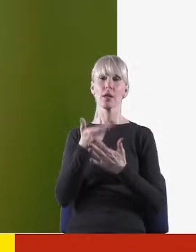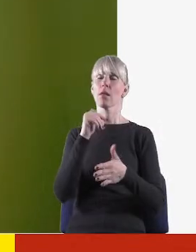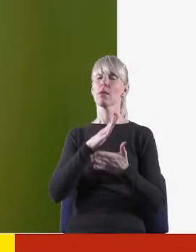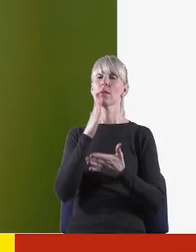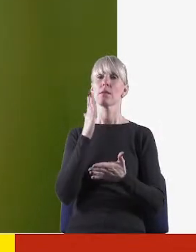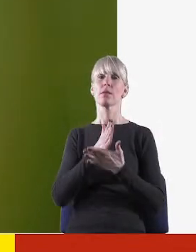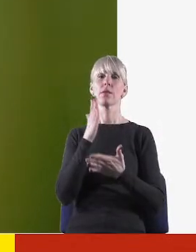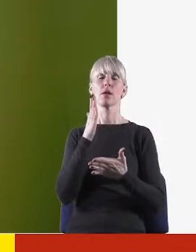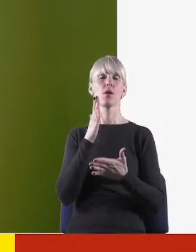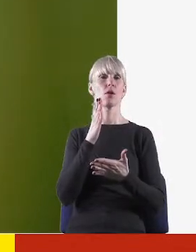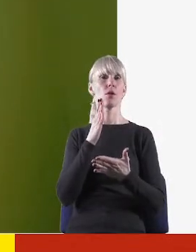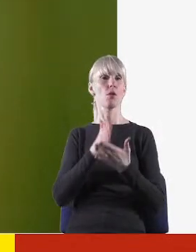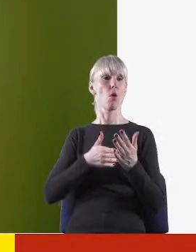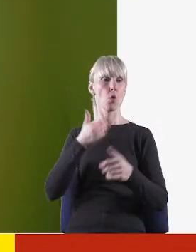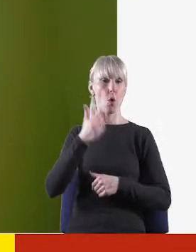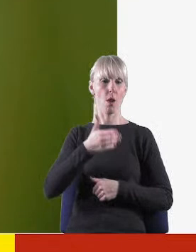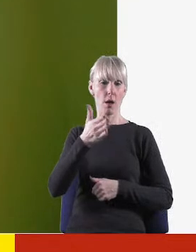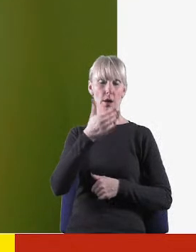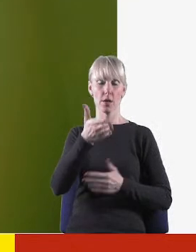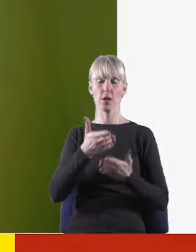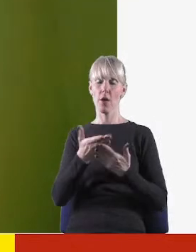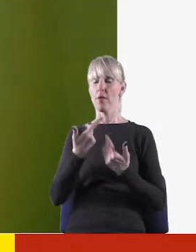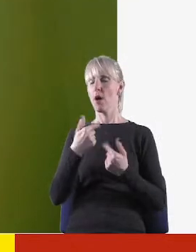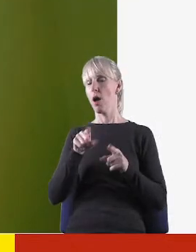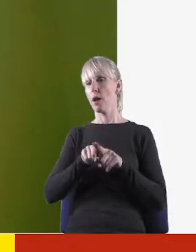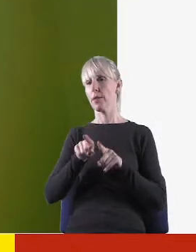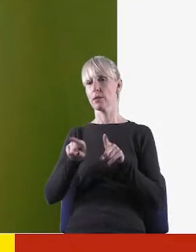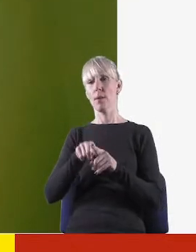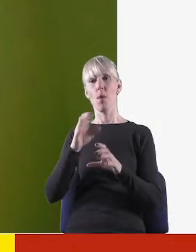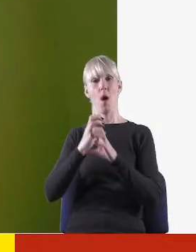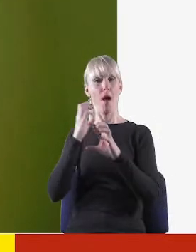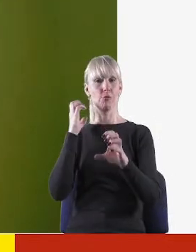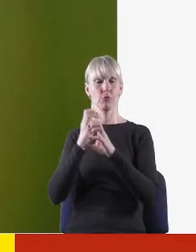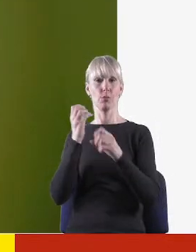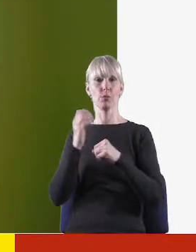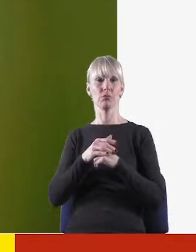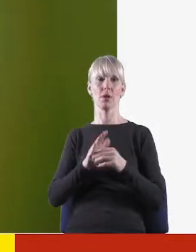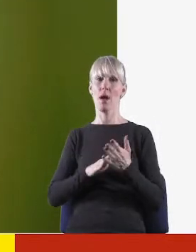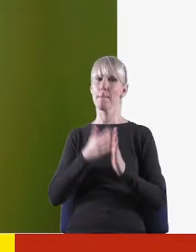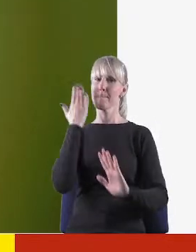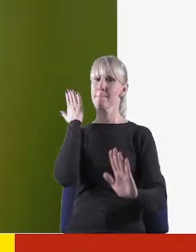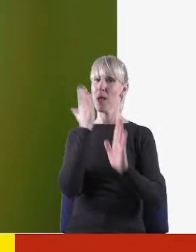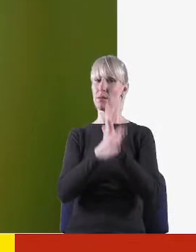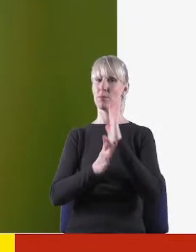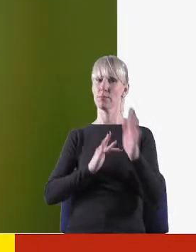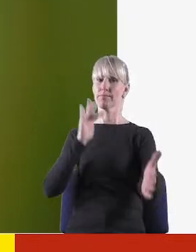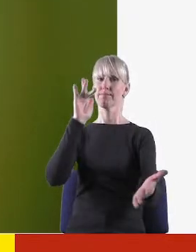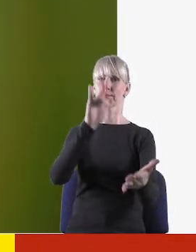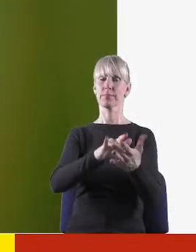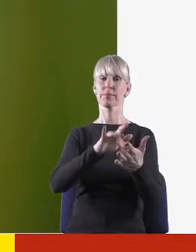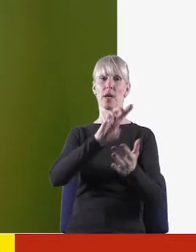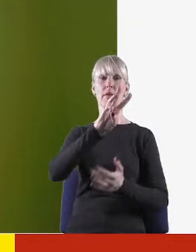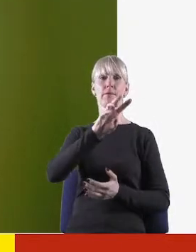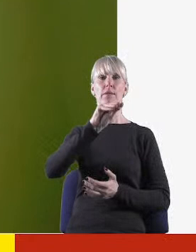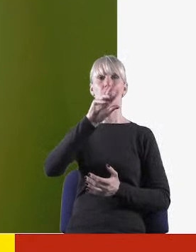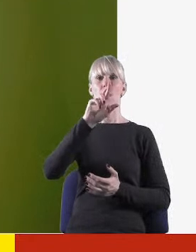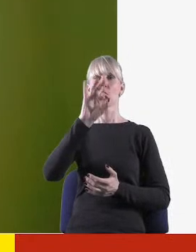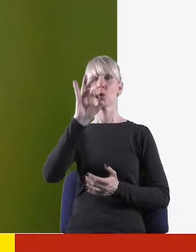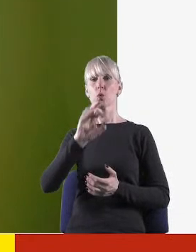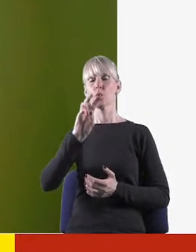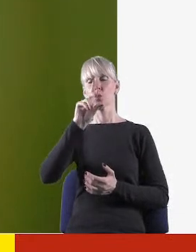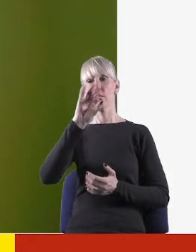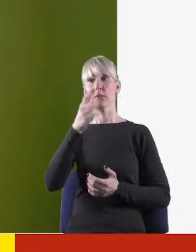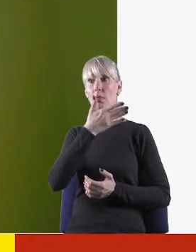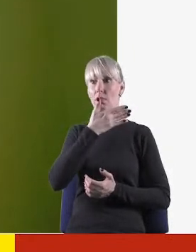również autobusowego. Powiadam, nie sprawdziłam tego, nie miałam okazji sprawdzić, czy jest to rzeczywiście w 100% tak